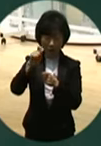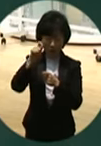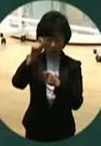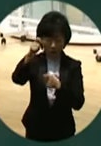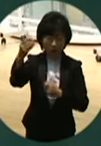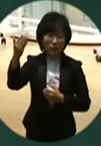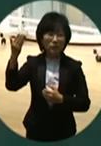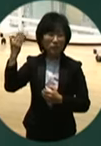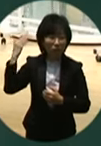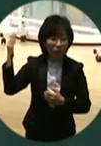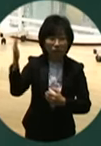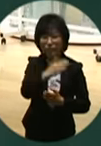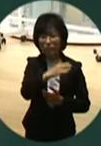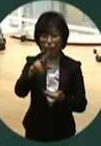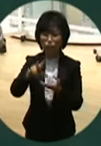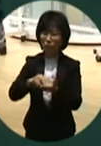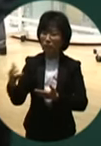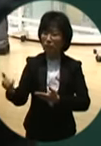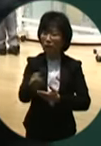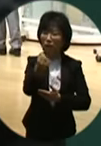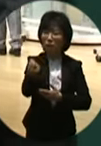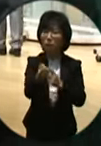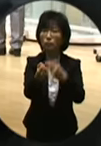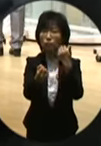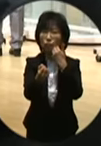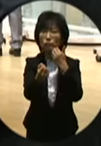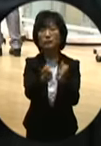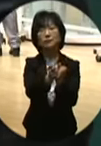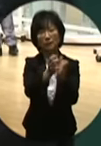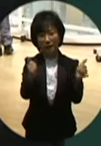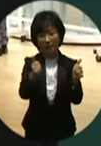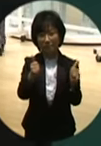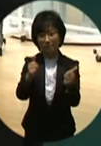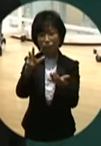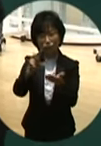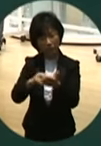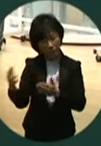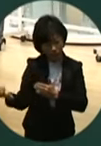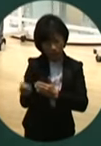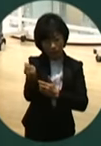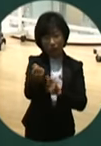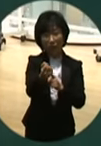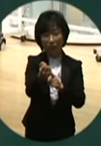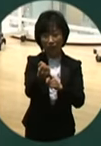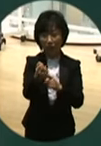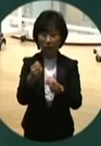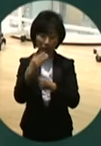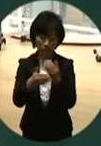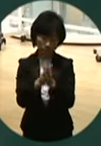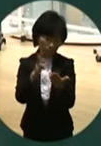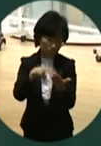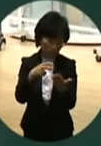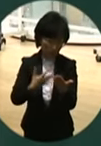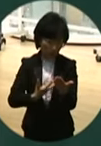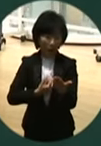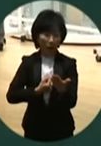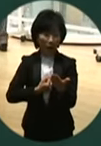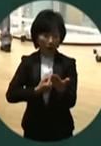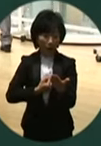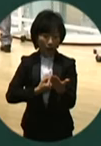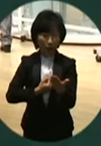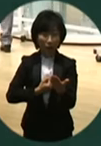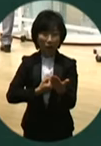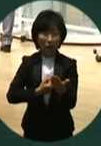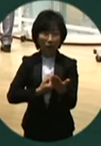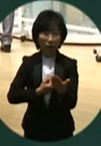있다. It says the human beings have a problem that has been there since before creation. 저는 이거 깜짝 놀란 거 있죠. And looking at that, I was very